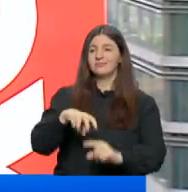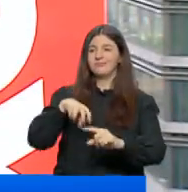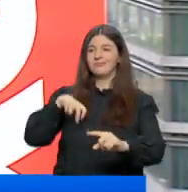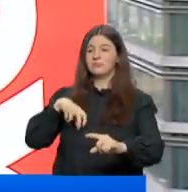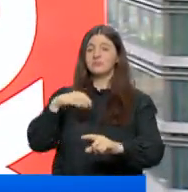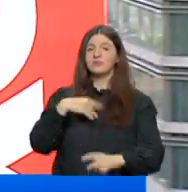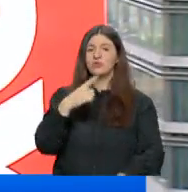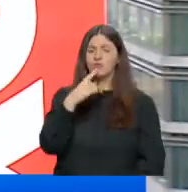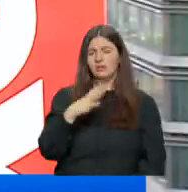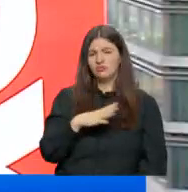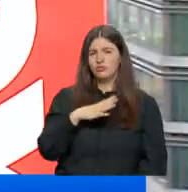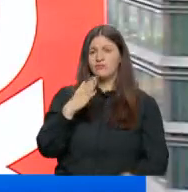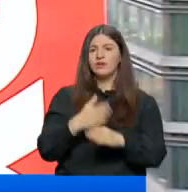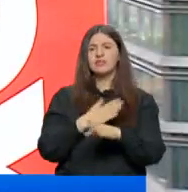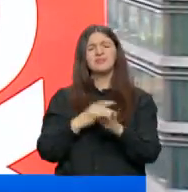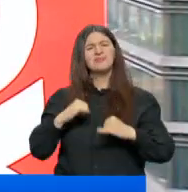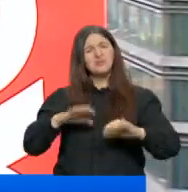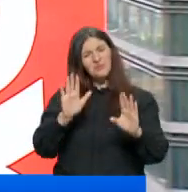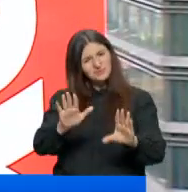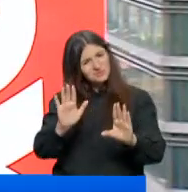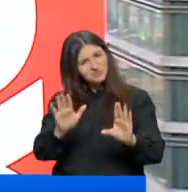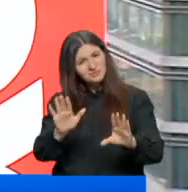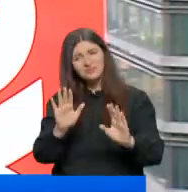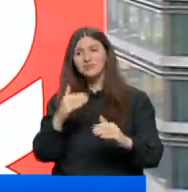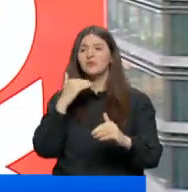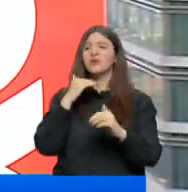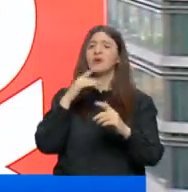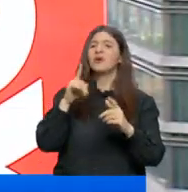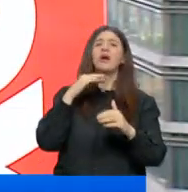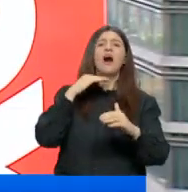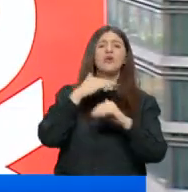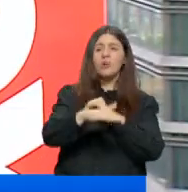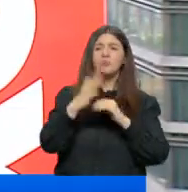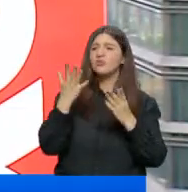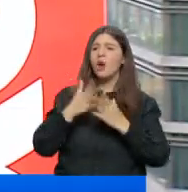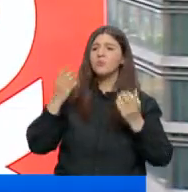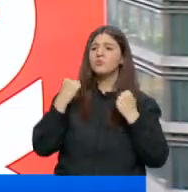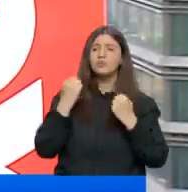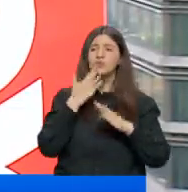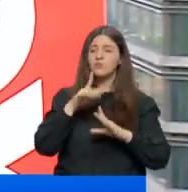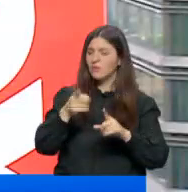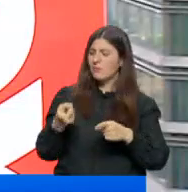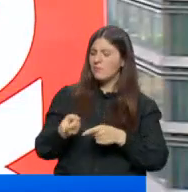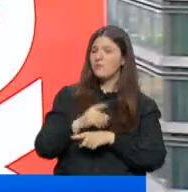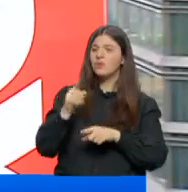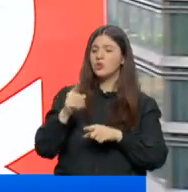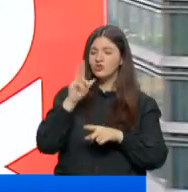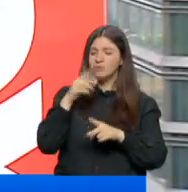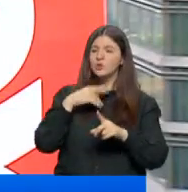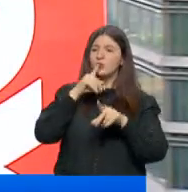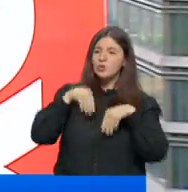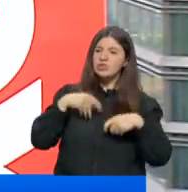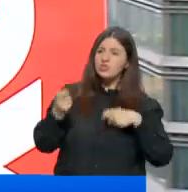çektiler. Ben şunu söylemek istiyorum. Yurttaşlarımız rahat olsun diyor. Halktan daha büyük bir güç yok. Bakın bunlar çeşitli biçimlerde bugüne kadar bizi